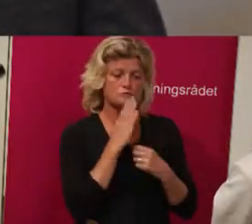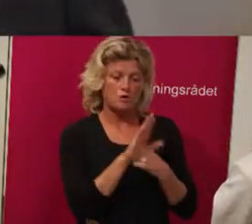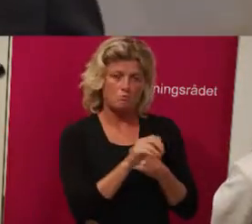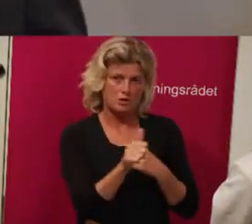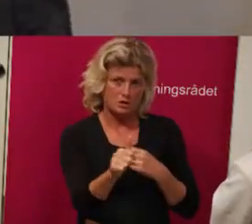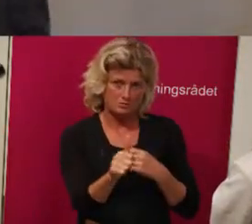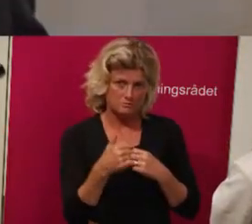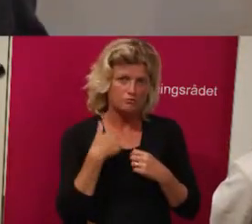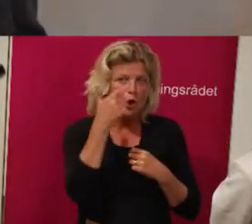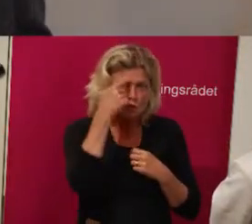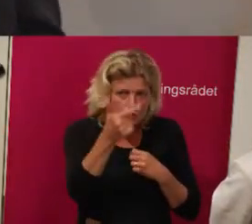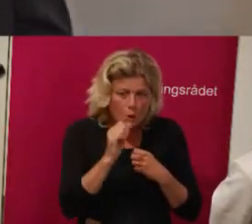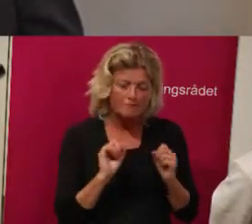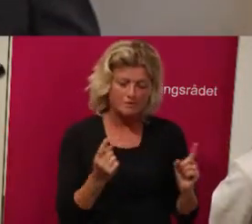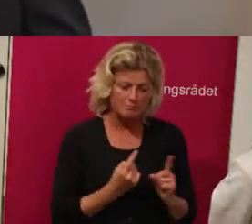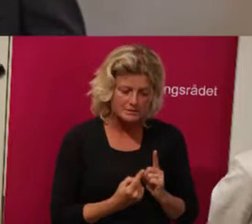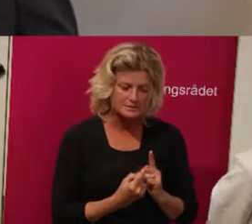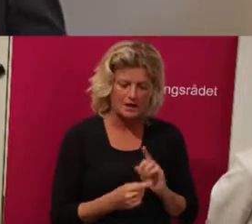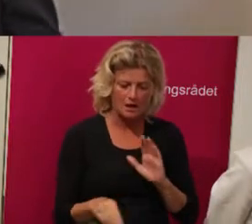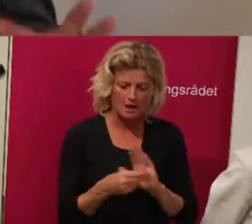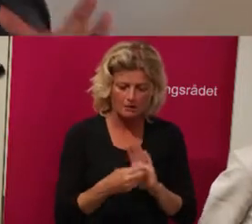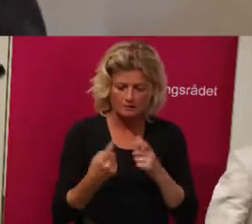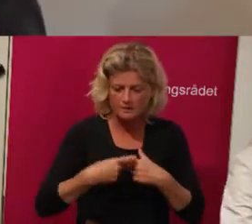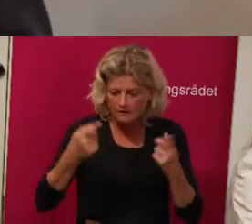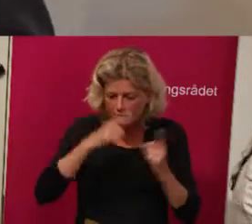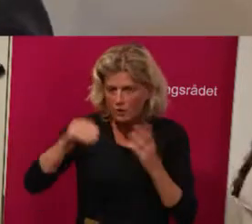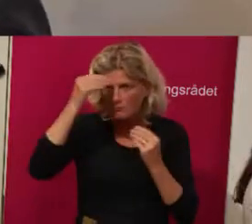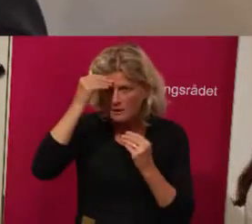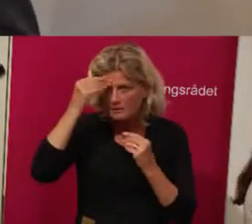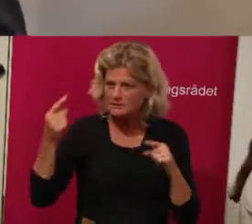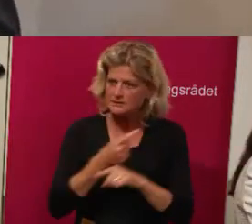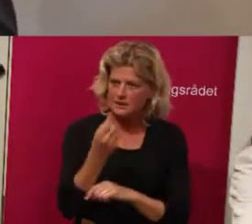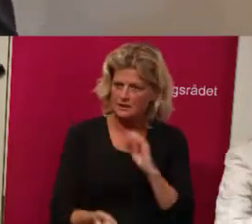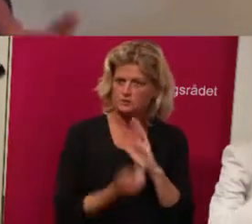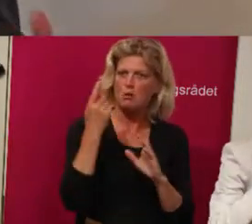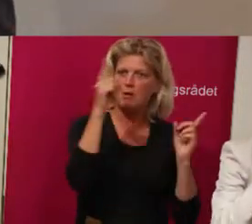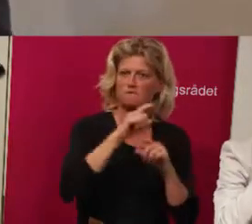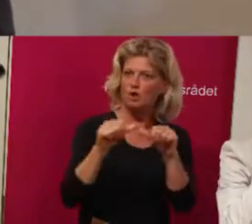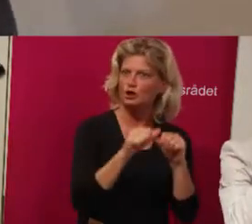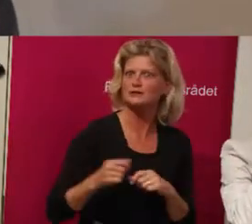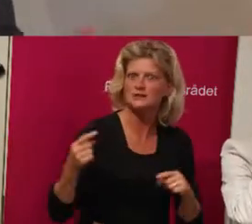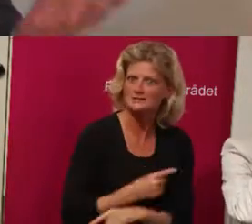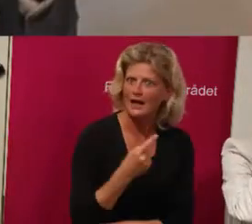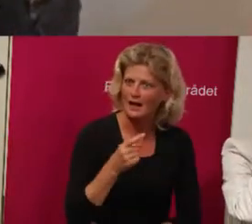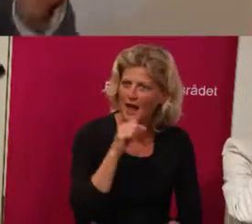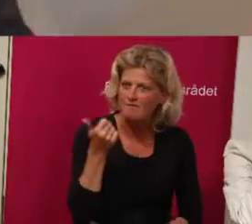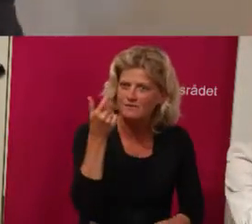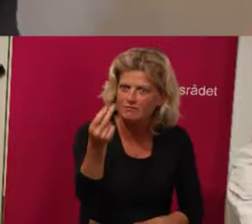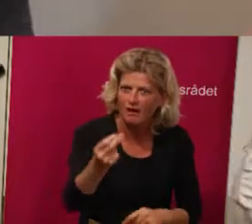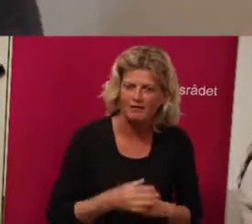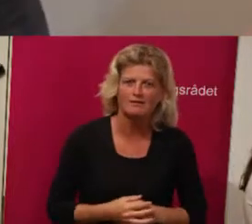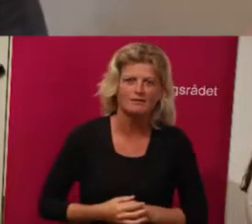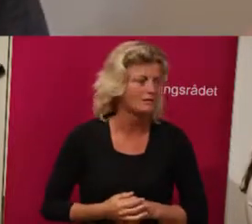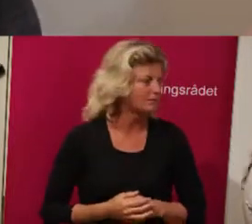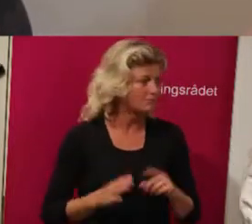Jag tror att om vi minskar på folkbildningsanslaget, ja, så kanske vi får en folkrörelse i Sverige. Det kanske blir en hel folkrörelse som vi